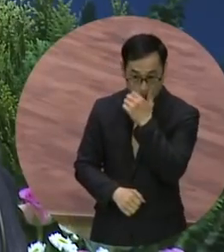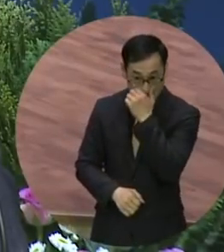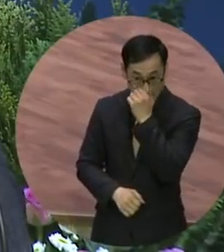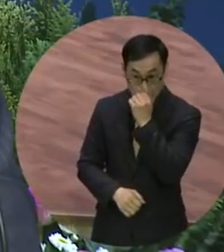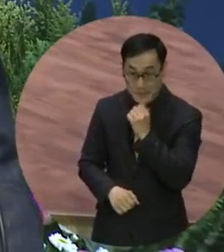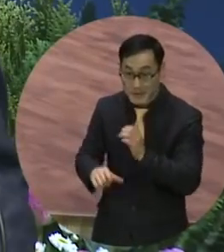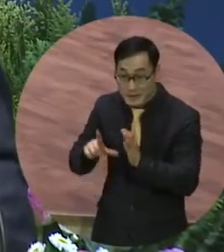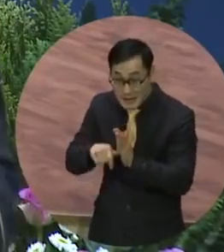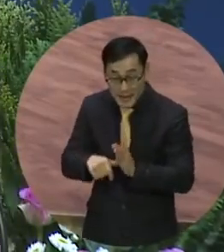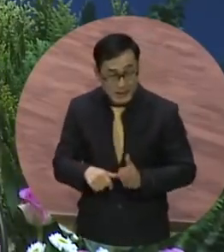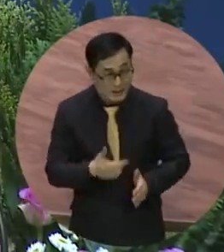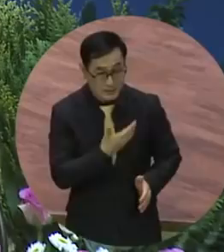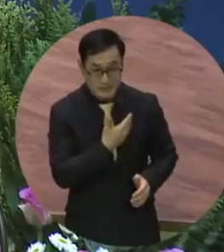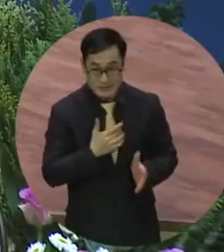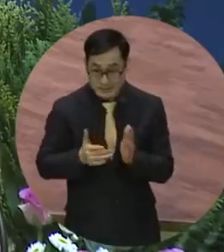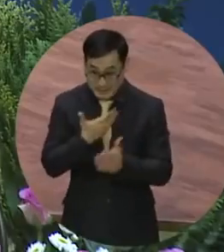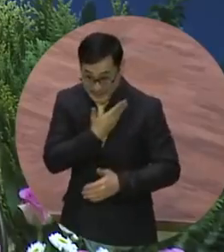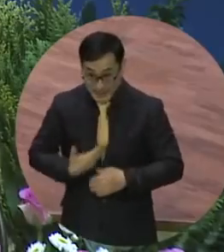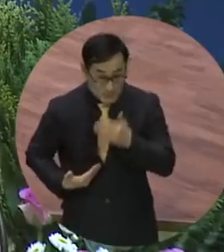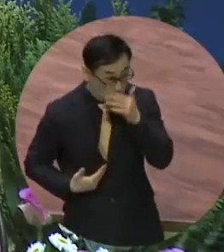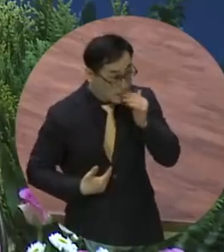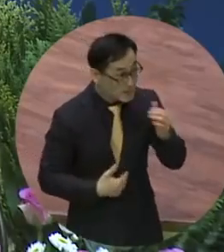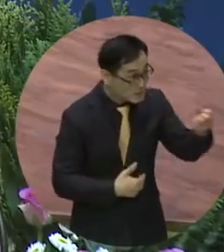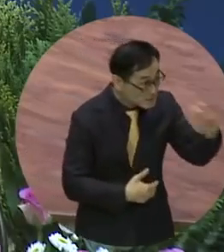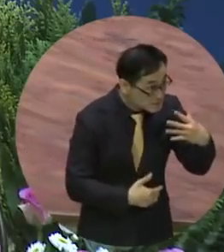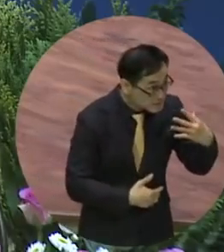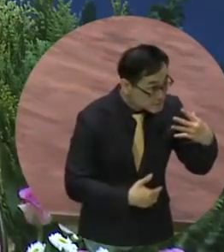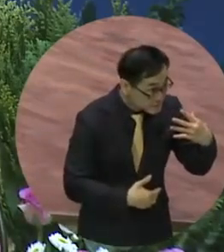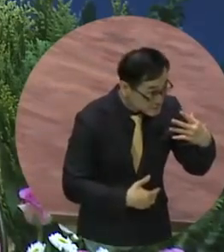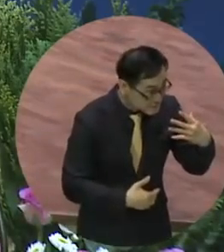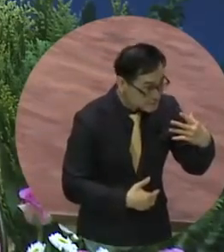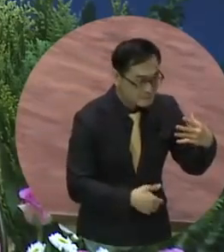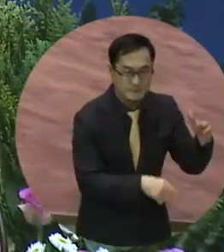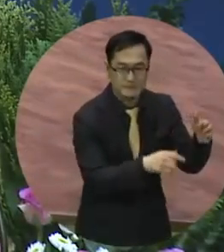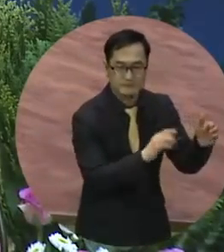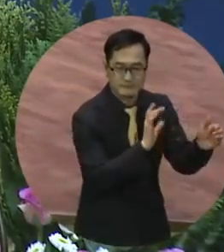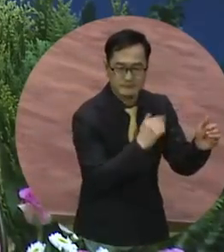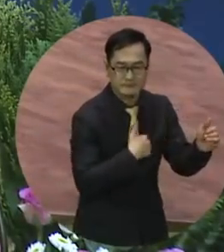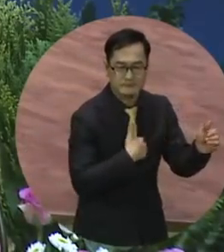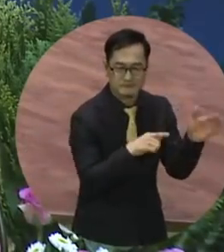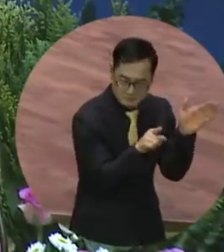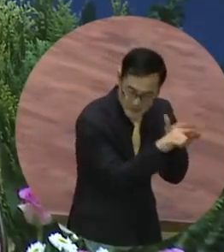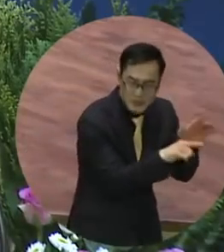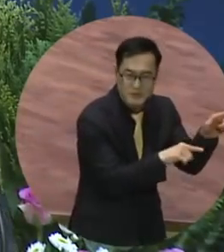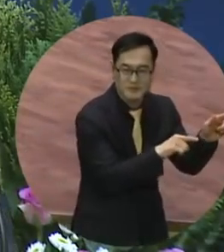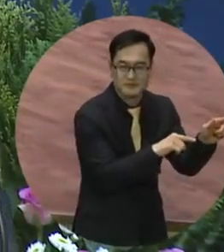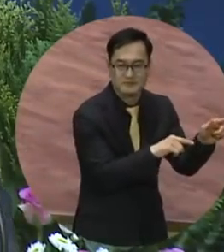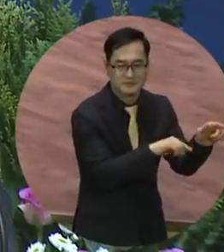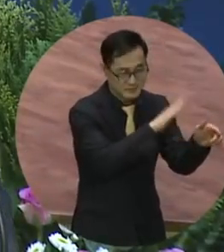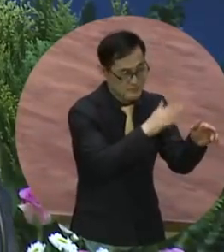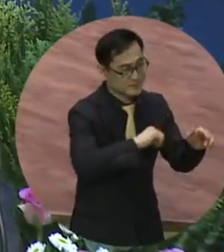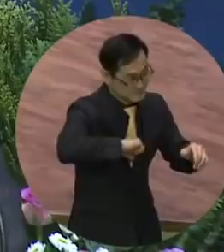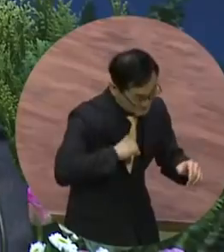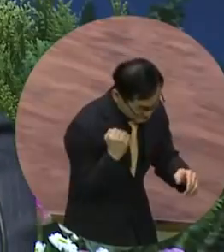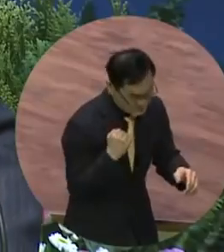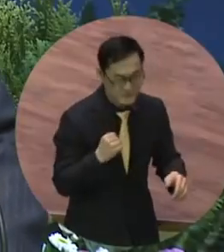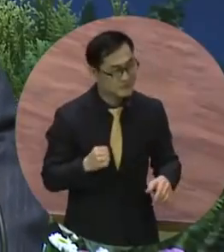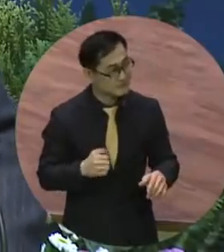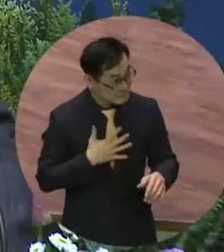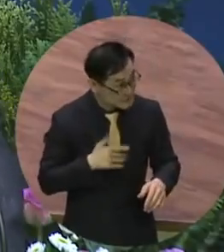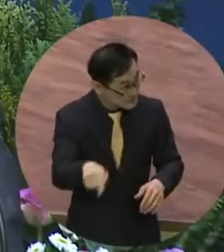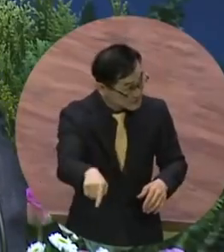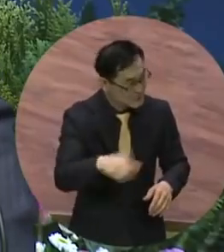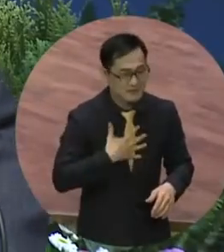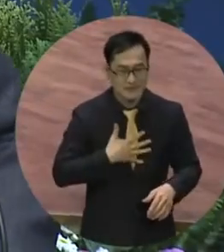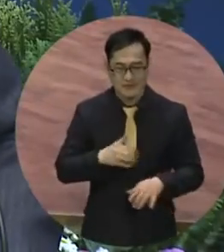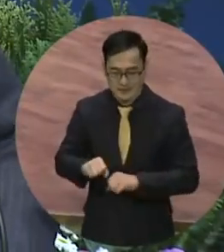제자들이 말씀하신 대로 그 물을 던졌더니 그 결과 어떻게 해요? 그 물을 들 수가 없을 만큼. 들 수가